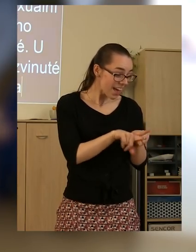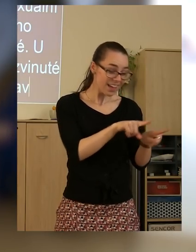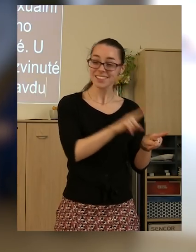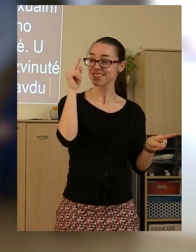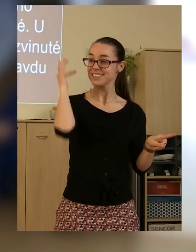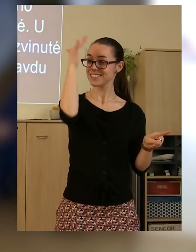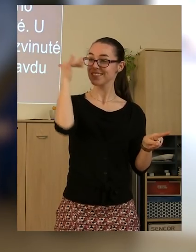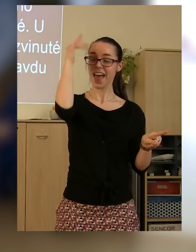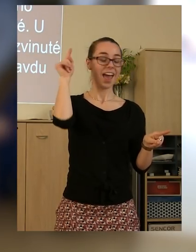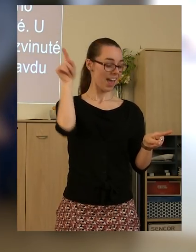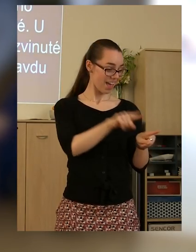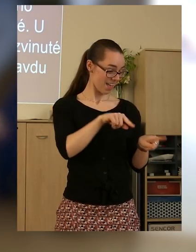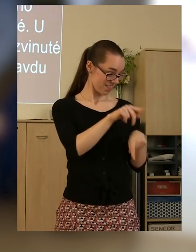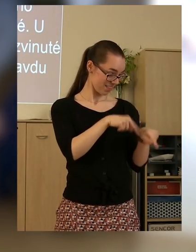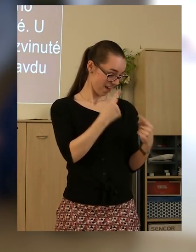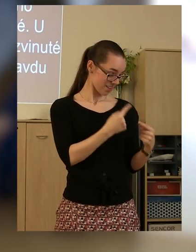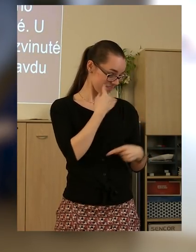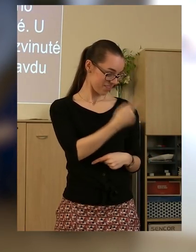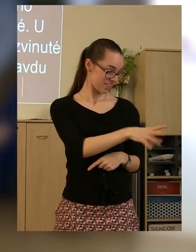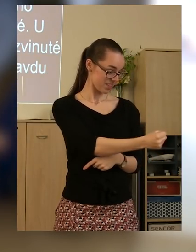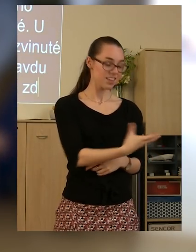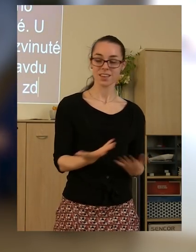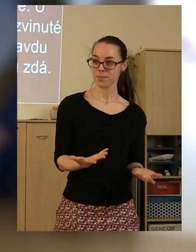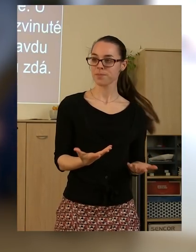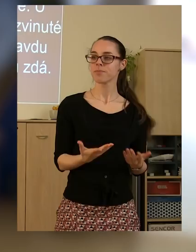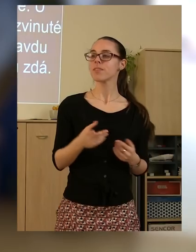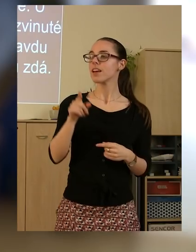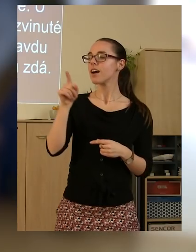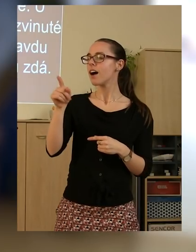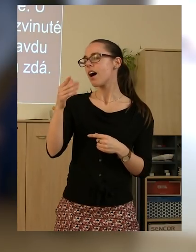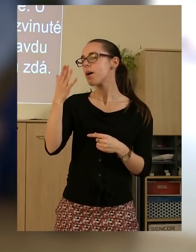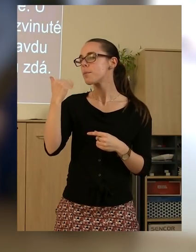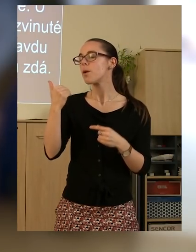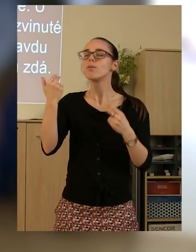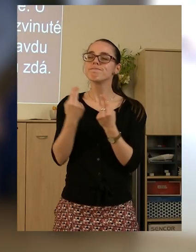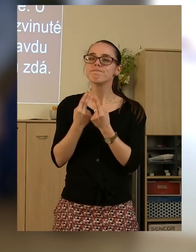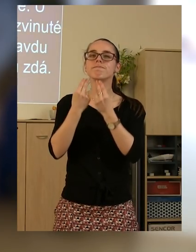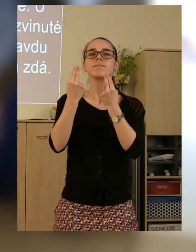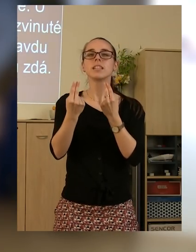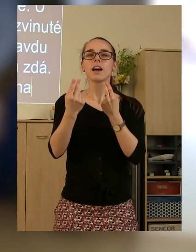zdá. Jo? Ale já jsem odpovídal v podstatě na svět jakoby